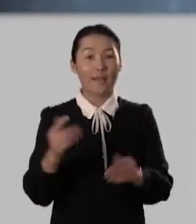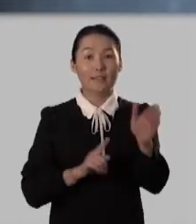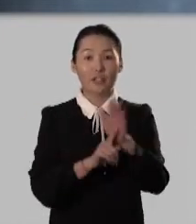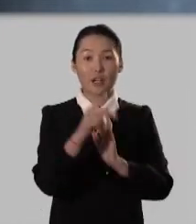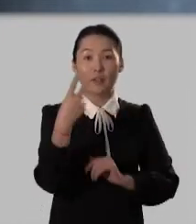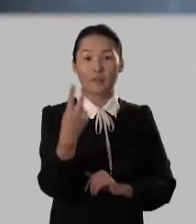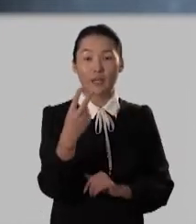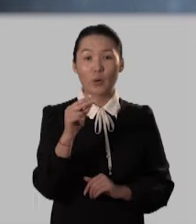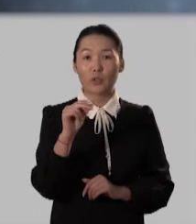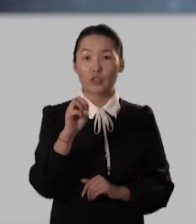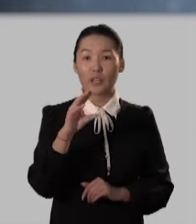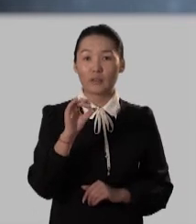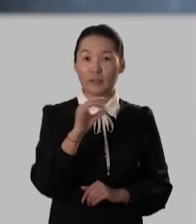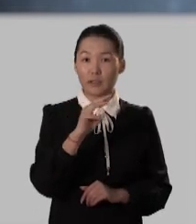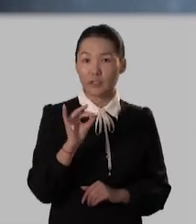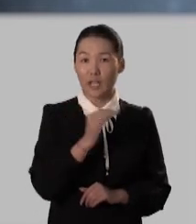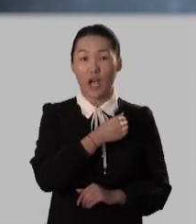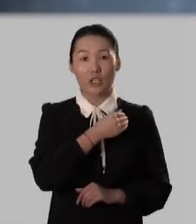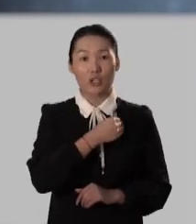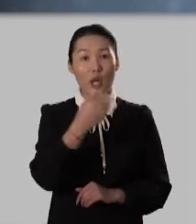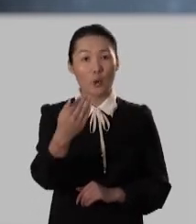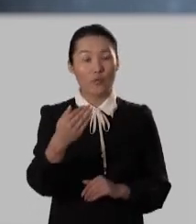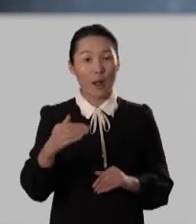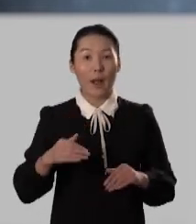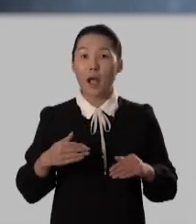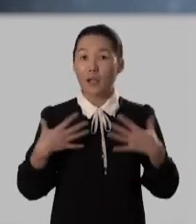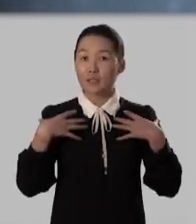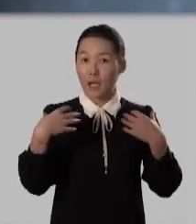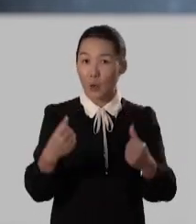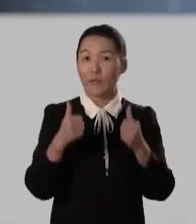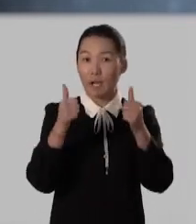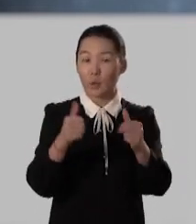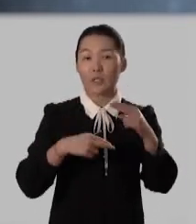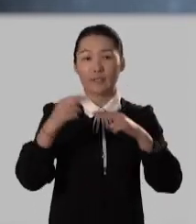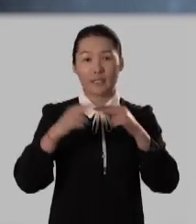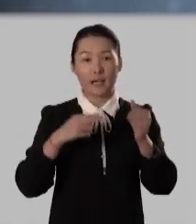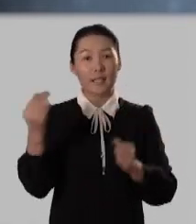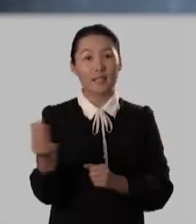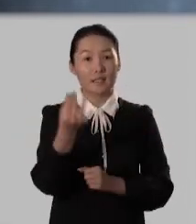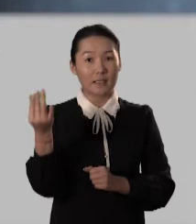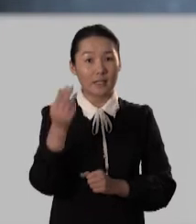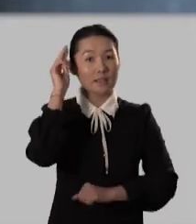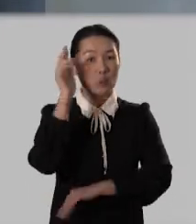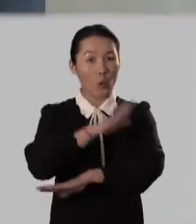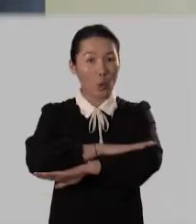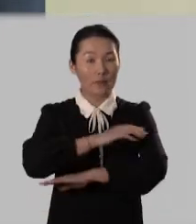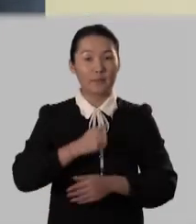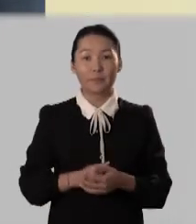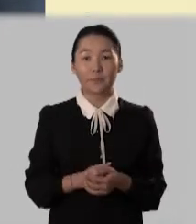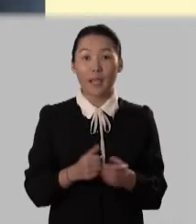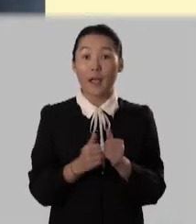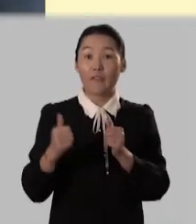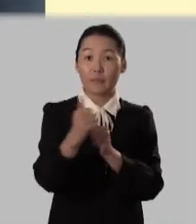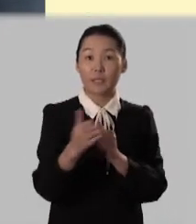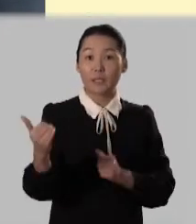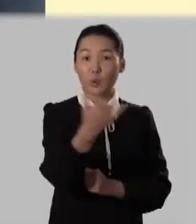четверти желаю вам здоровья хорошего настроения и интересных теле уроков впереди у нас